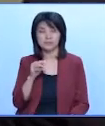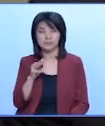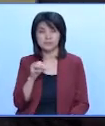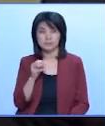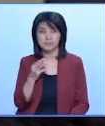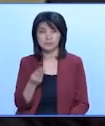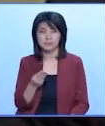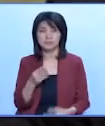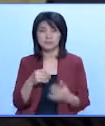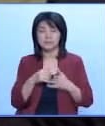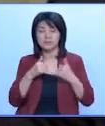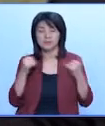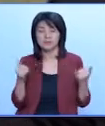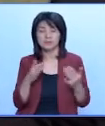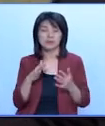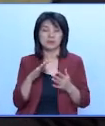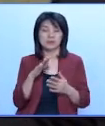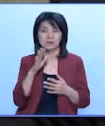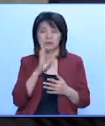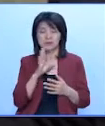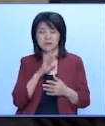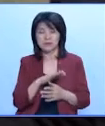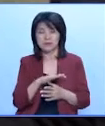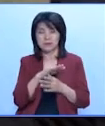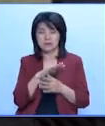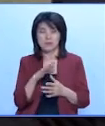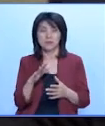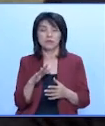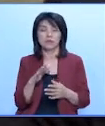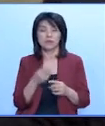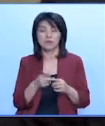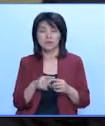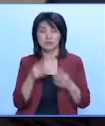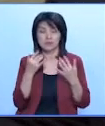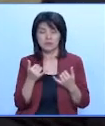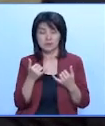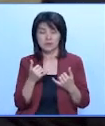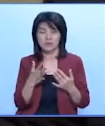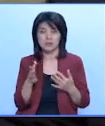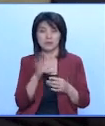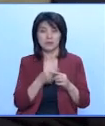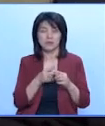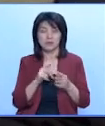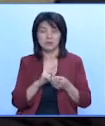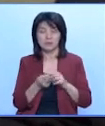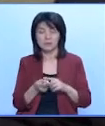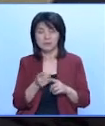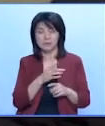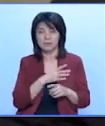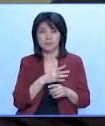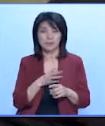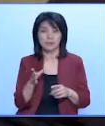пойму. Ертісте судың температурасы су көлемінің көп болуына байланысты күрт өзгермейді. Бірақ ол таяз суларға ауысқанда және жайылымға